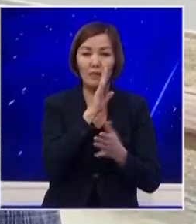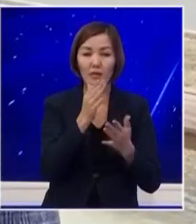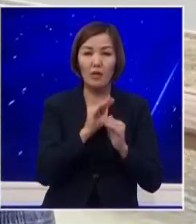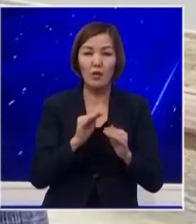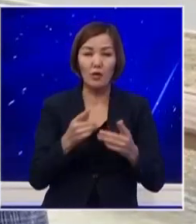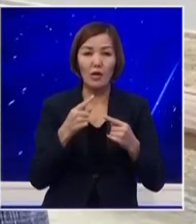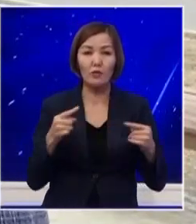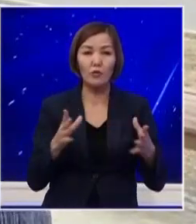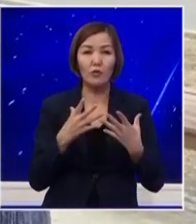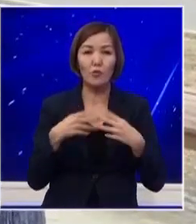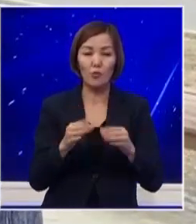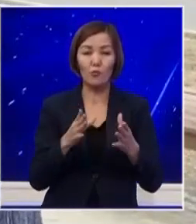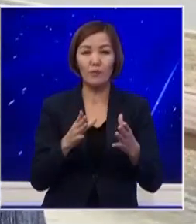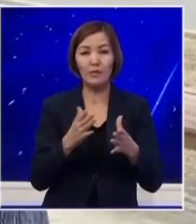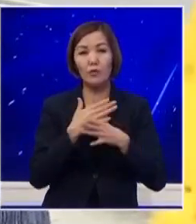де әртүрлі жағдайларға